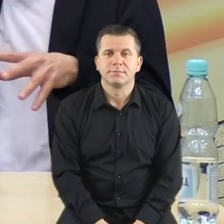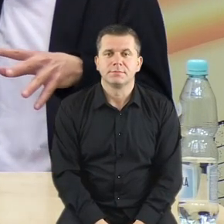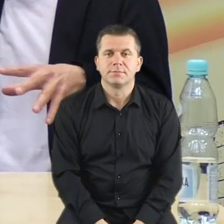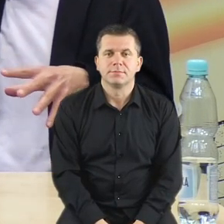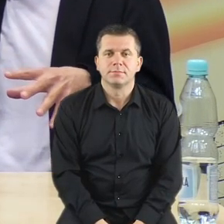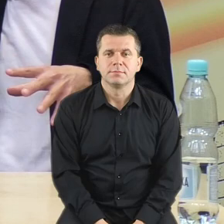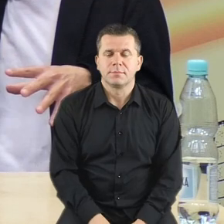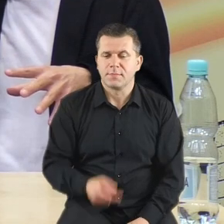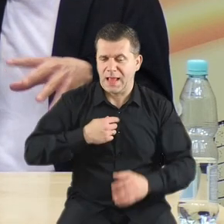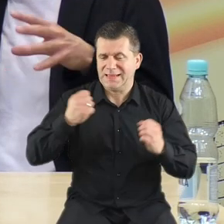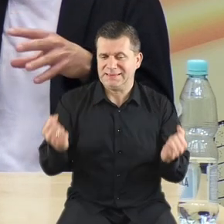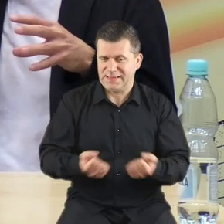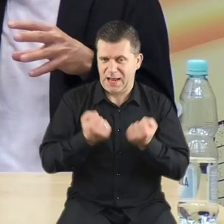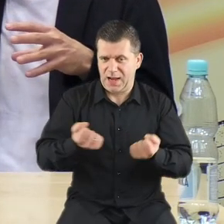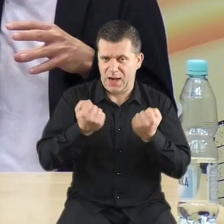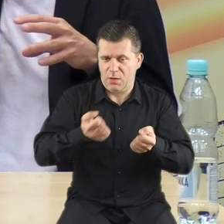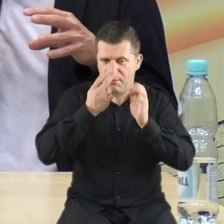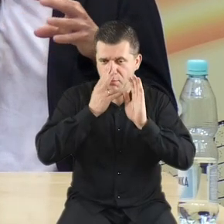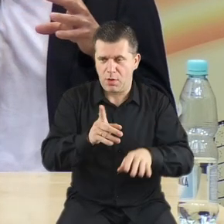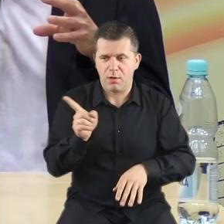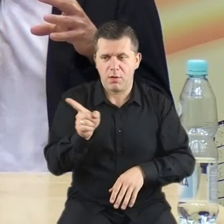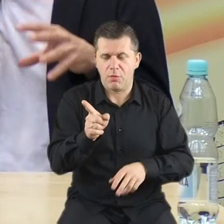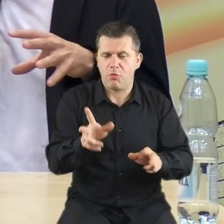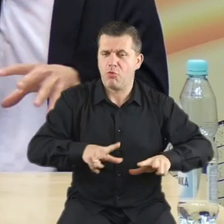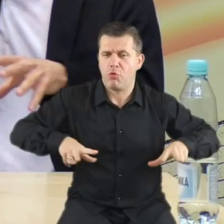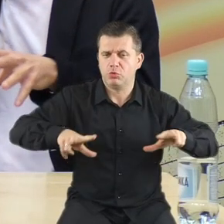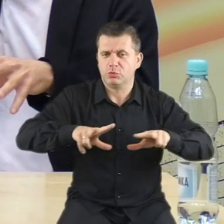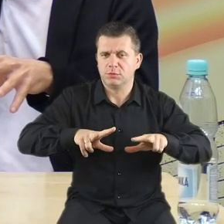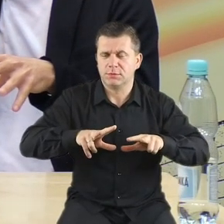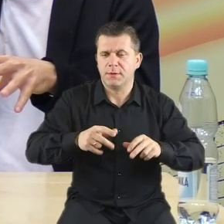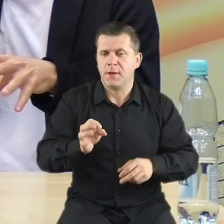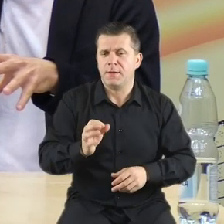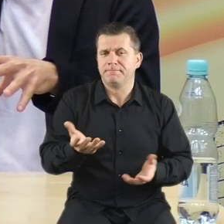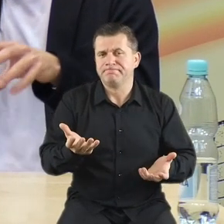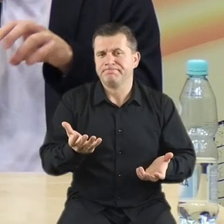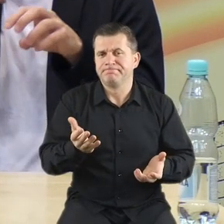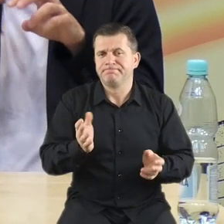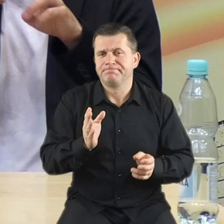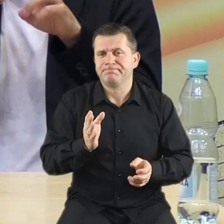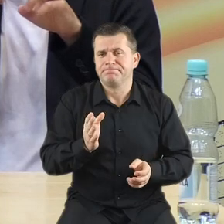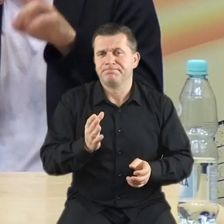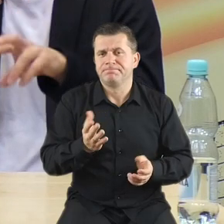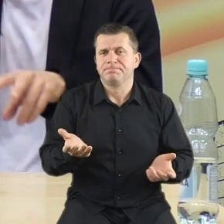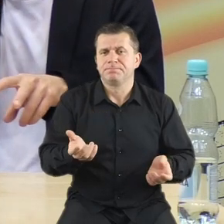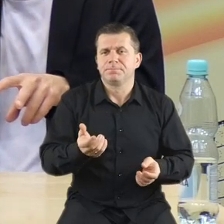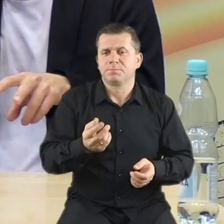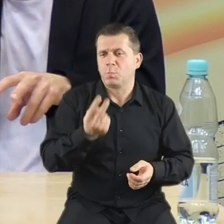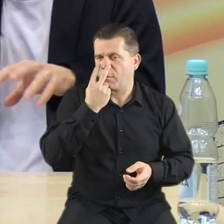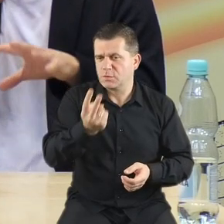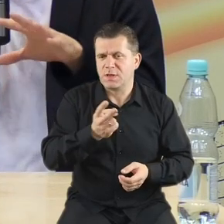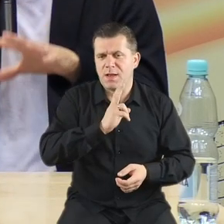Rzeczywiście starałem się pokazać tą rodzinę z punktu widzenia każdego, właśnie z punktu widzenia każdego z